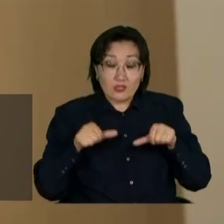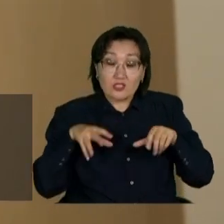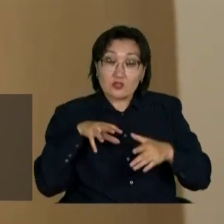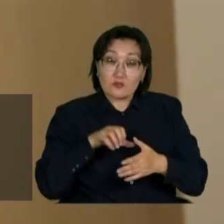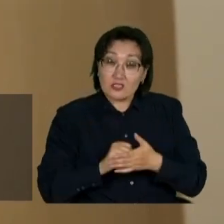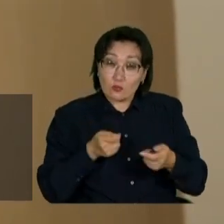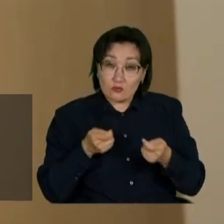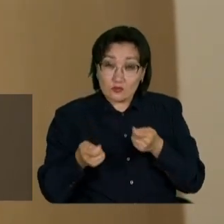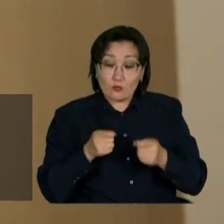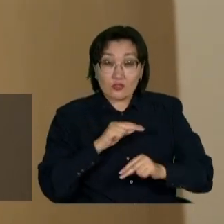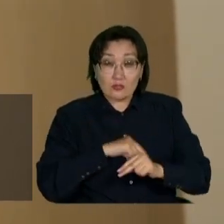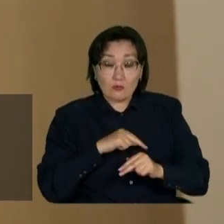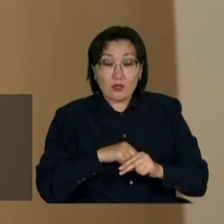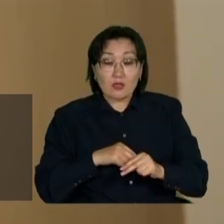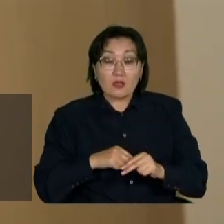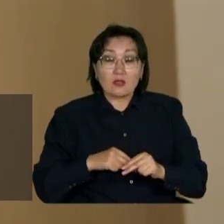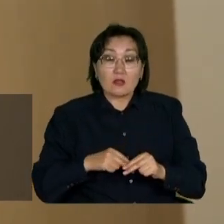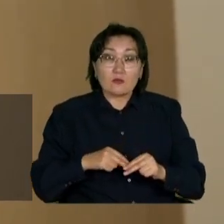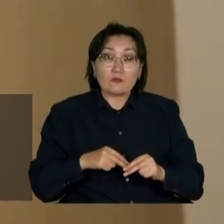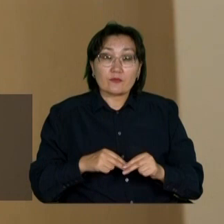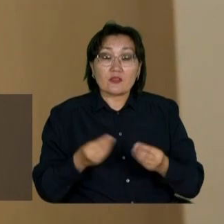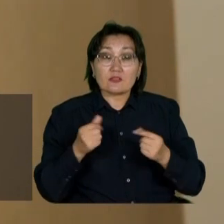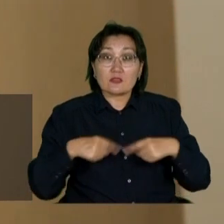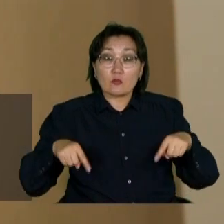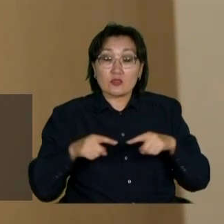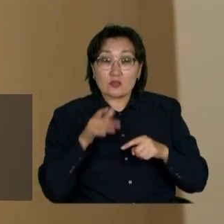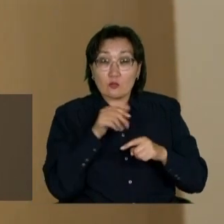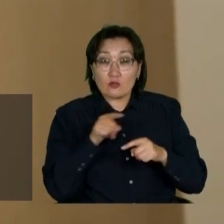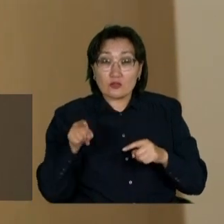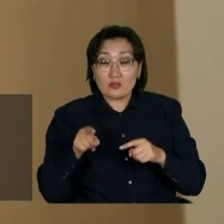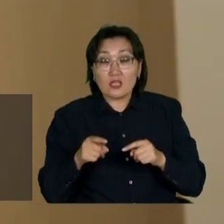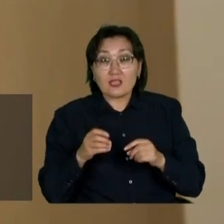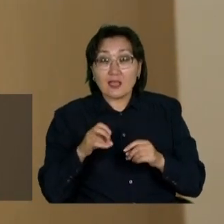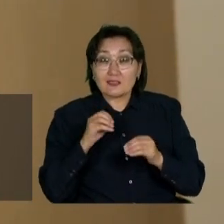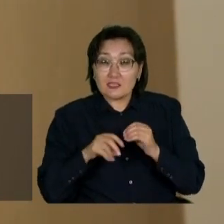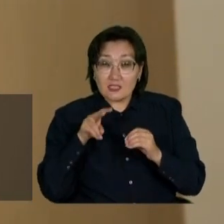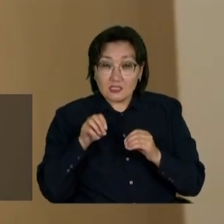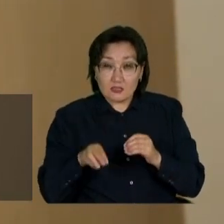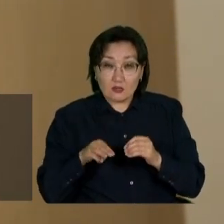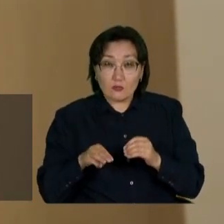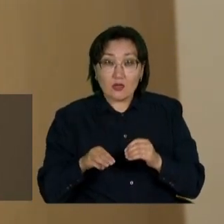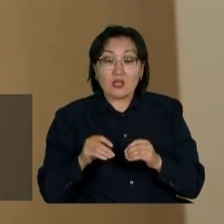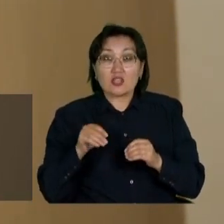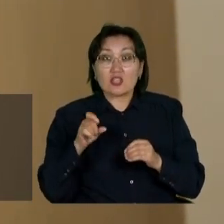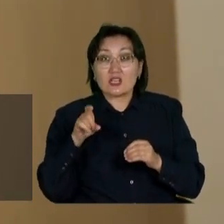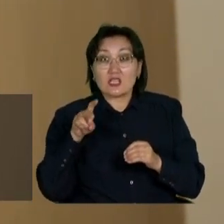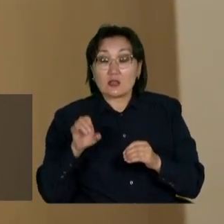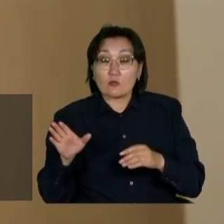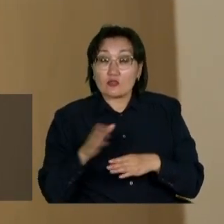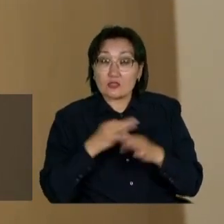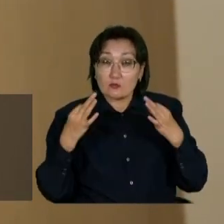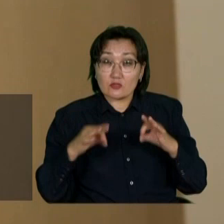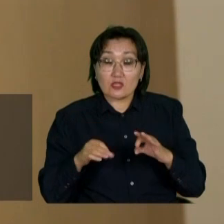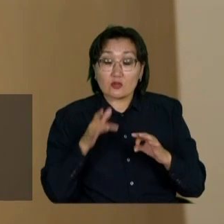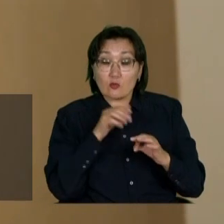занимать руководящие должности в коммерческих и финансовых организациях сроком на 10 лет. Жарасханову в виде лишения свободы сроком